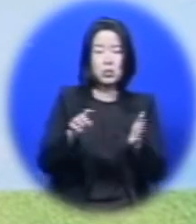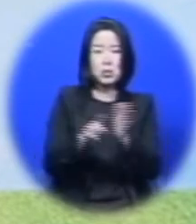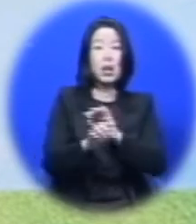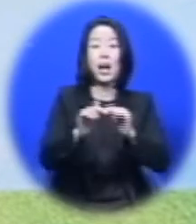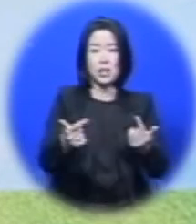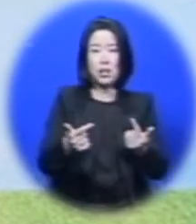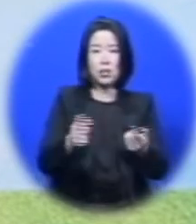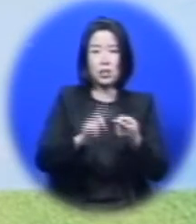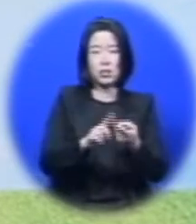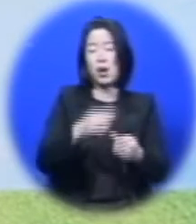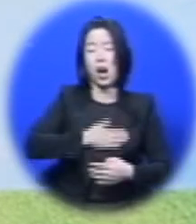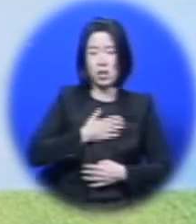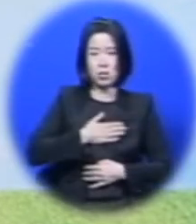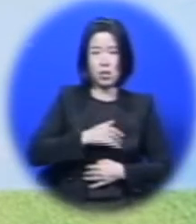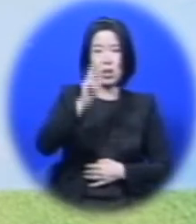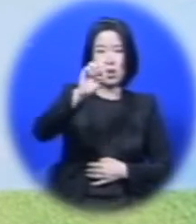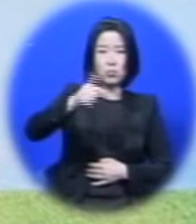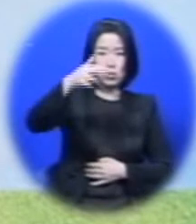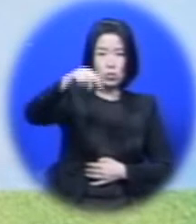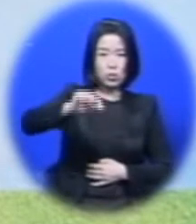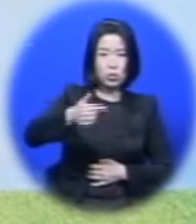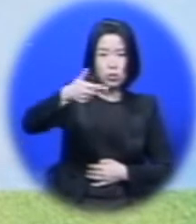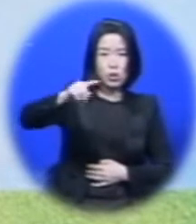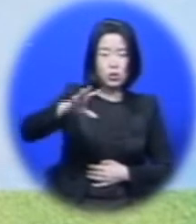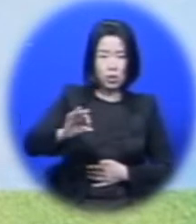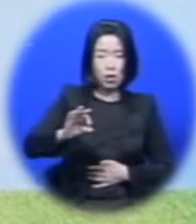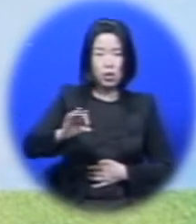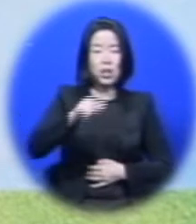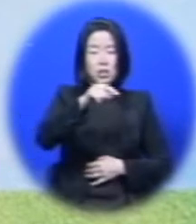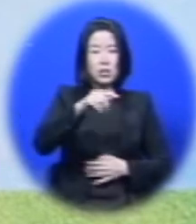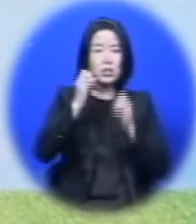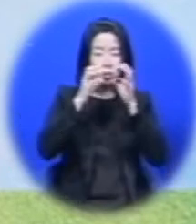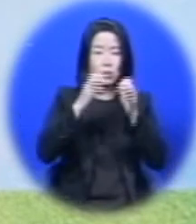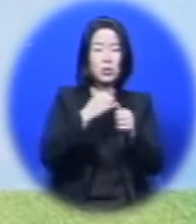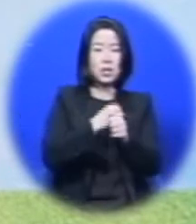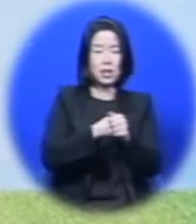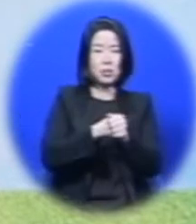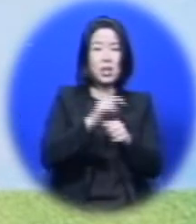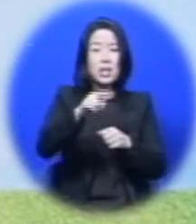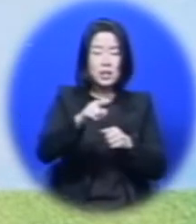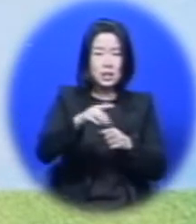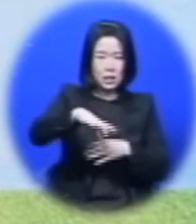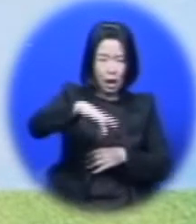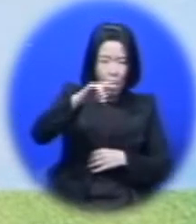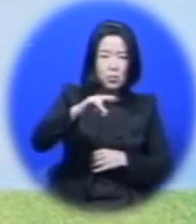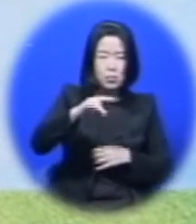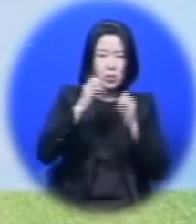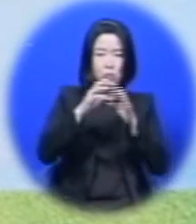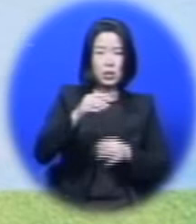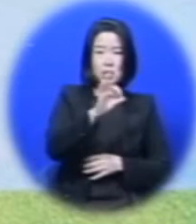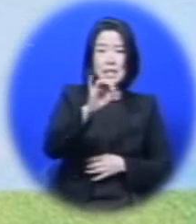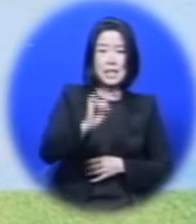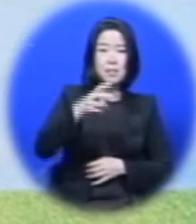알았어요. 이 문중경 전도사님이 제일 먼저 그 신앙군에서 전도했던 섬이 임자도라는 섬인데 그